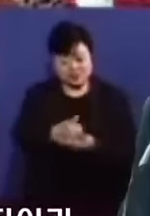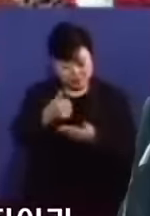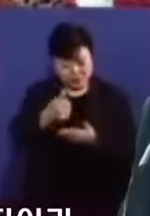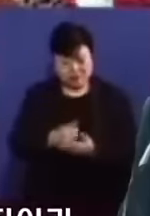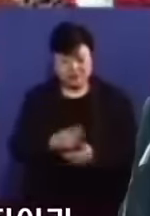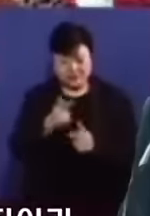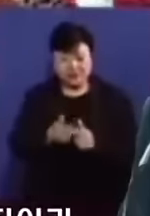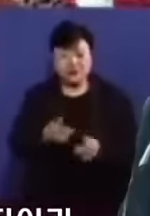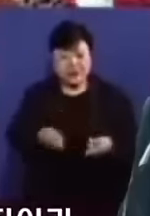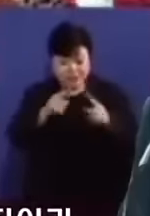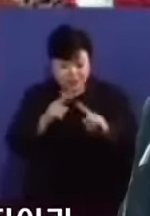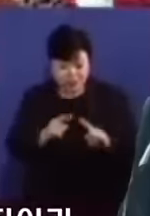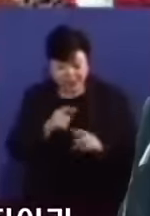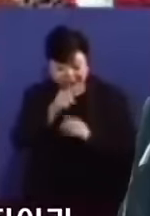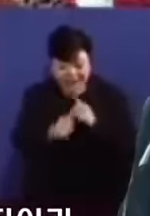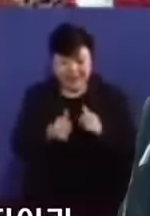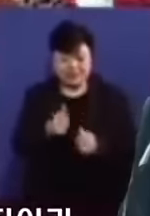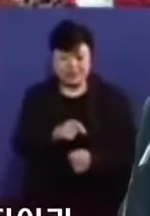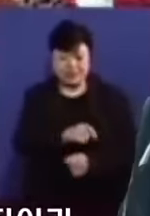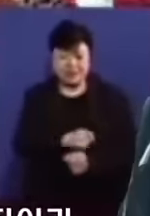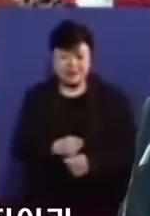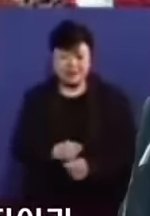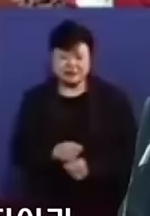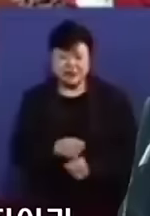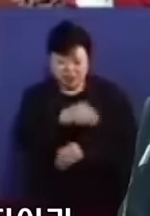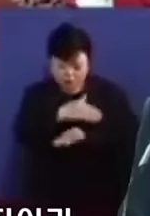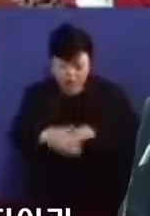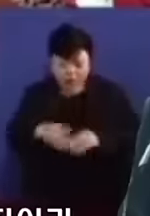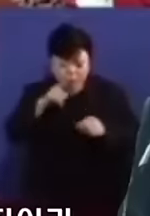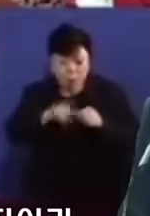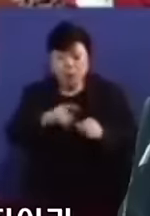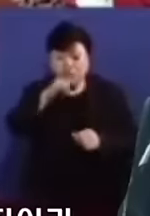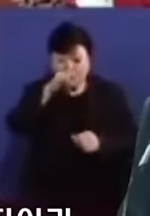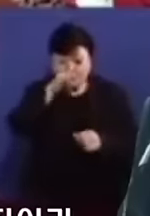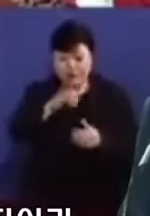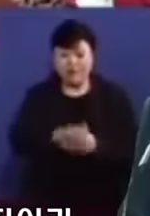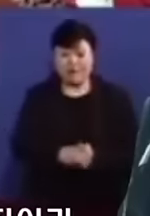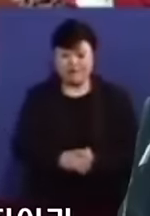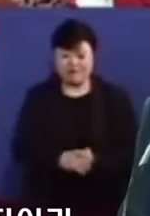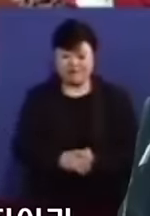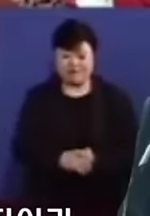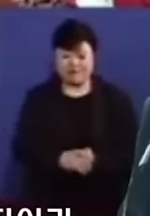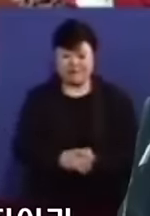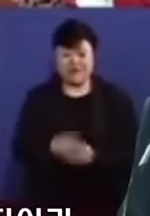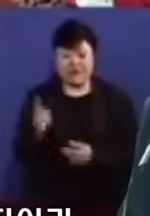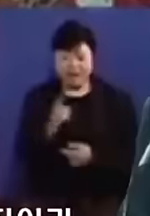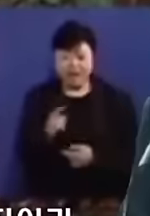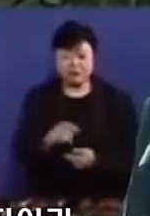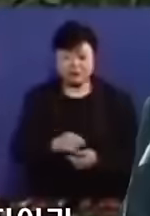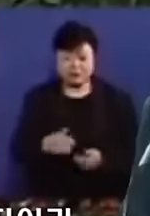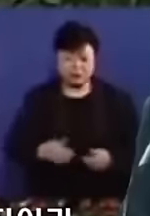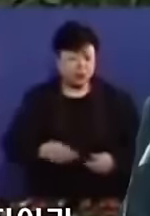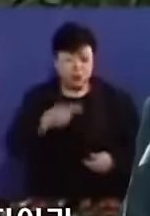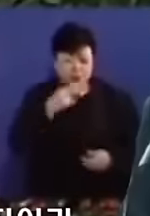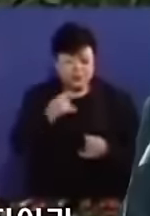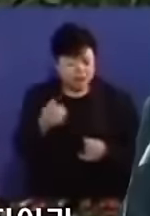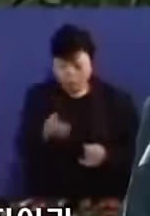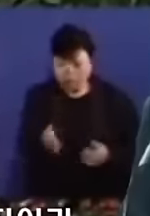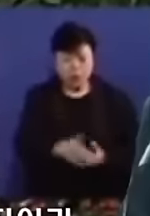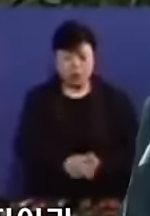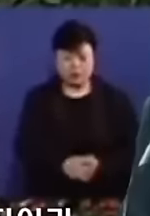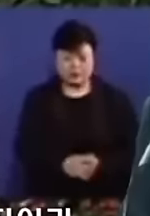그리스도 안에 들어오면 하나님이 여러분에게 다 계획과 목적을 가지고 있습니다. 아무도 쓸모없는 인생은